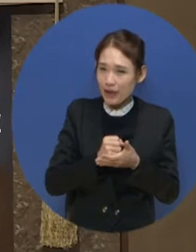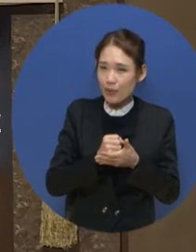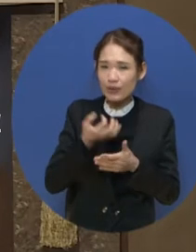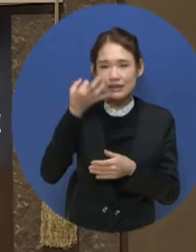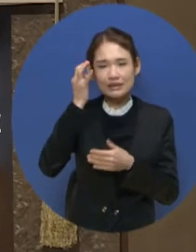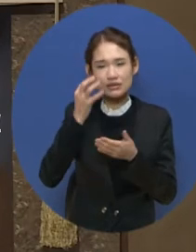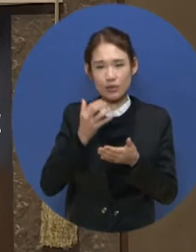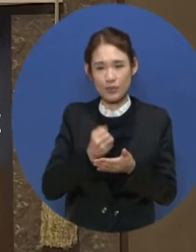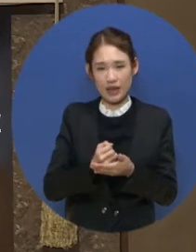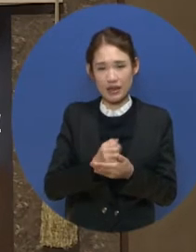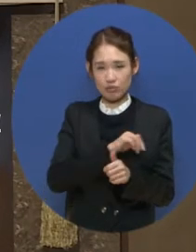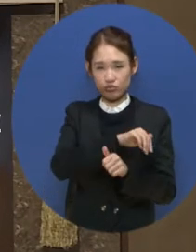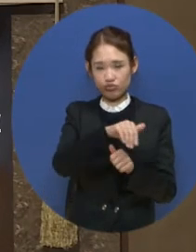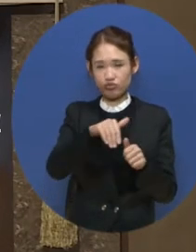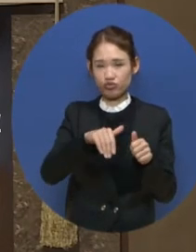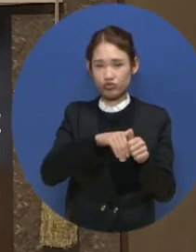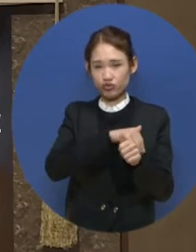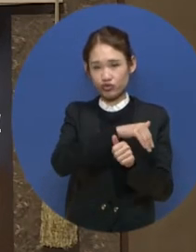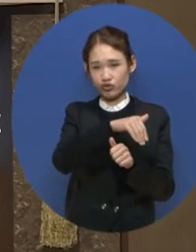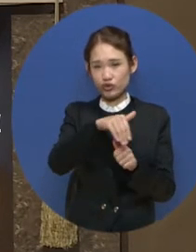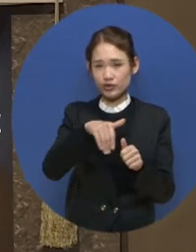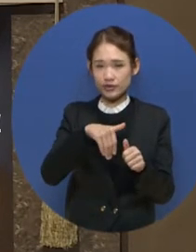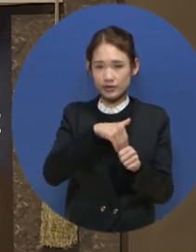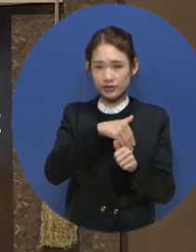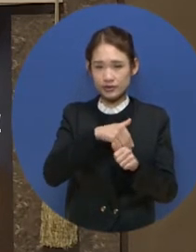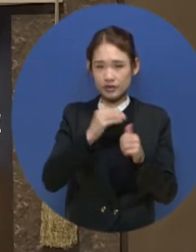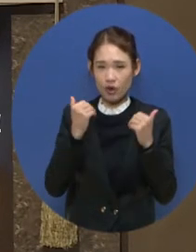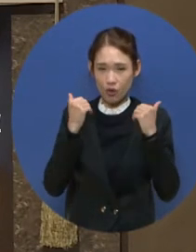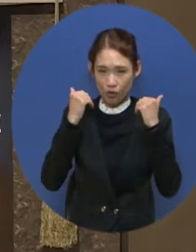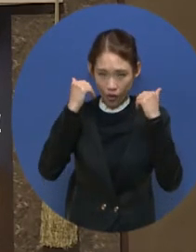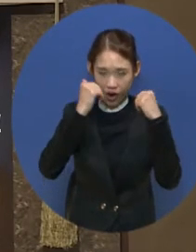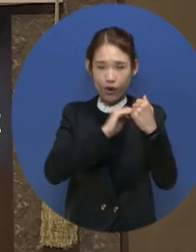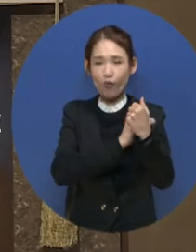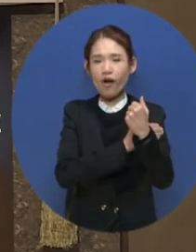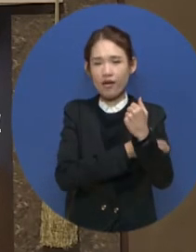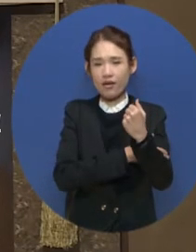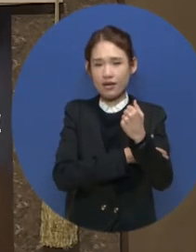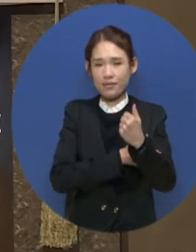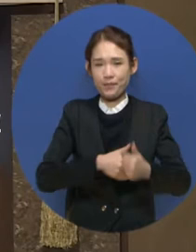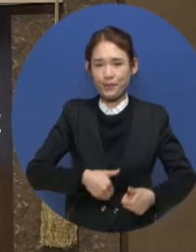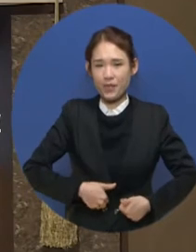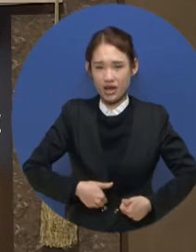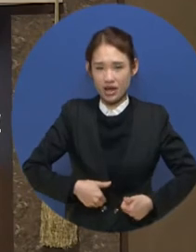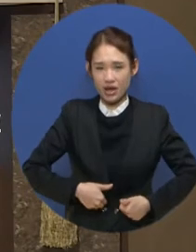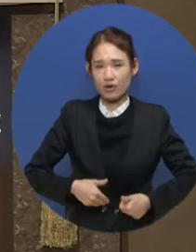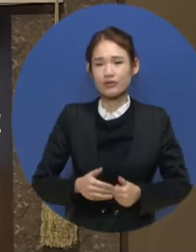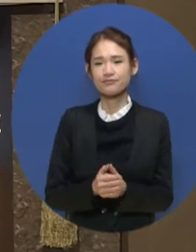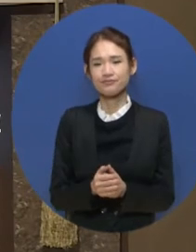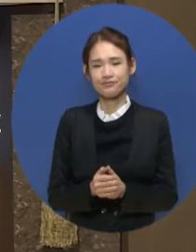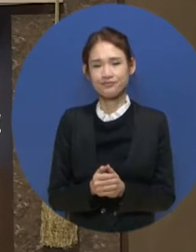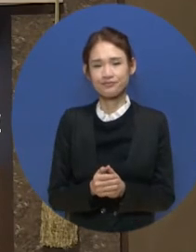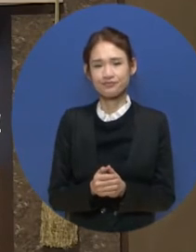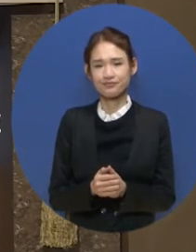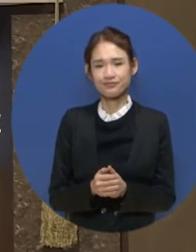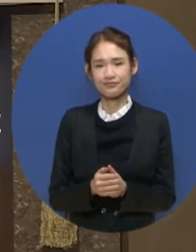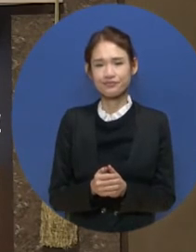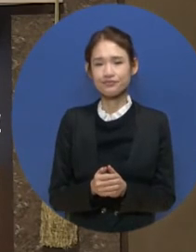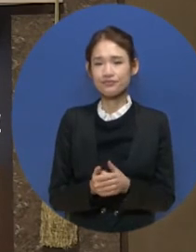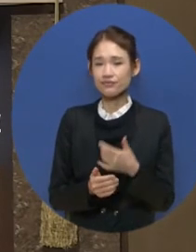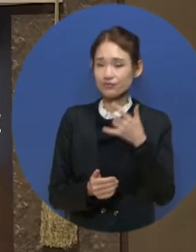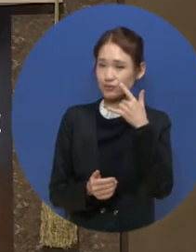인정받는 그런 분위기 속에서 커야 될 권리 주체라는 거예요 이 교육에서는 그리고 이제